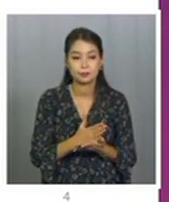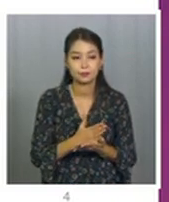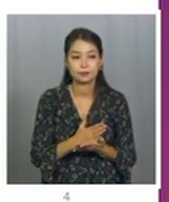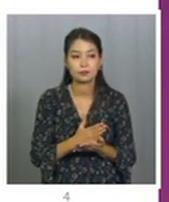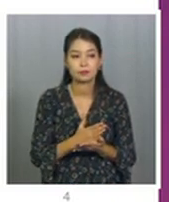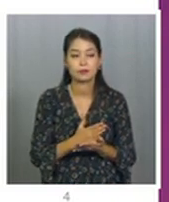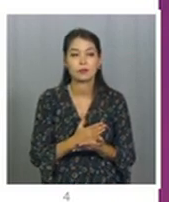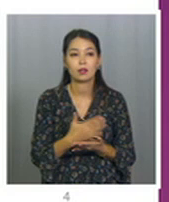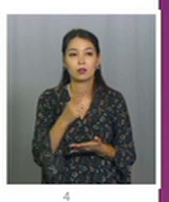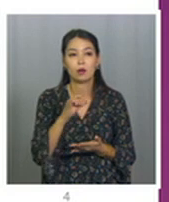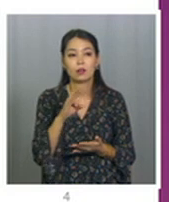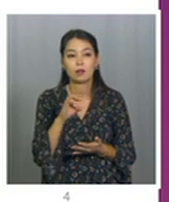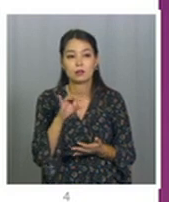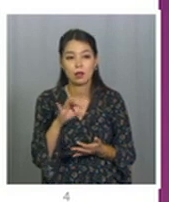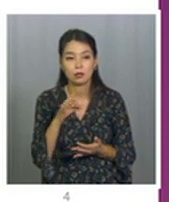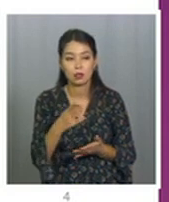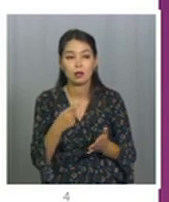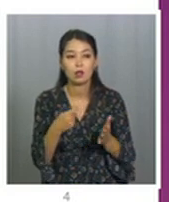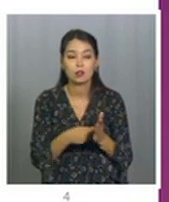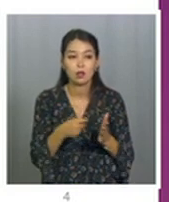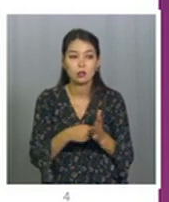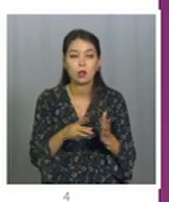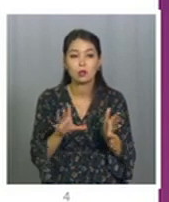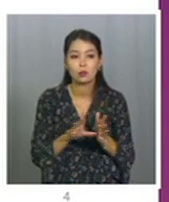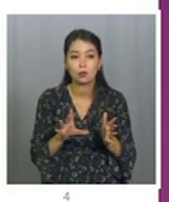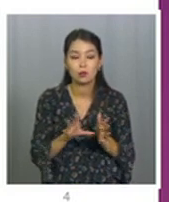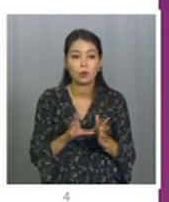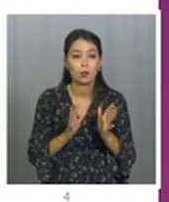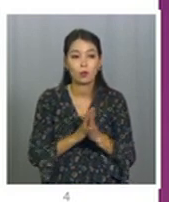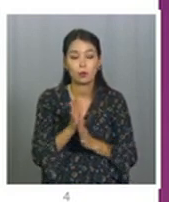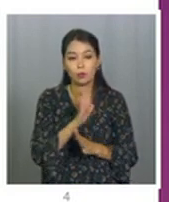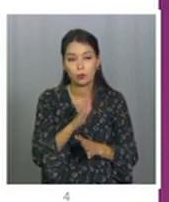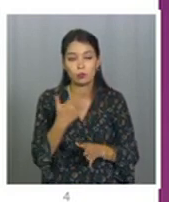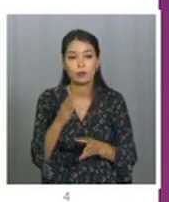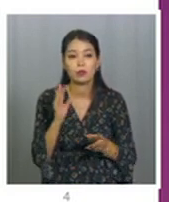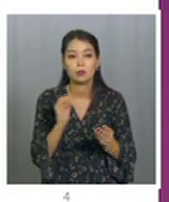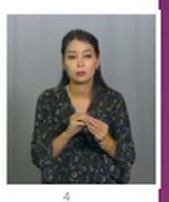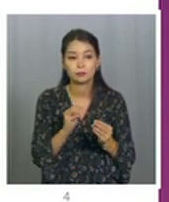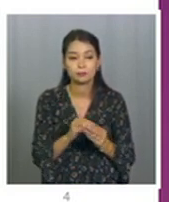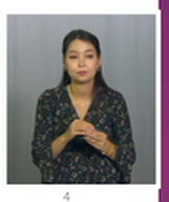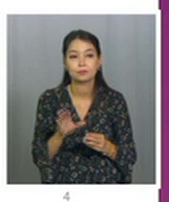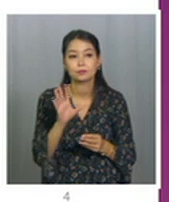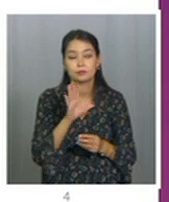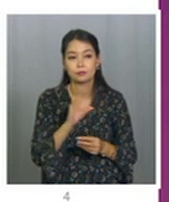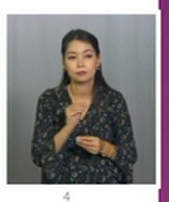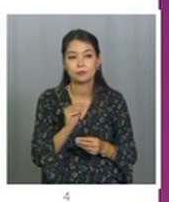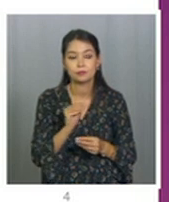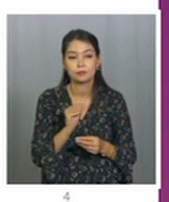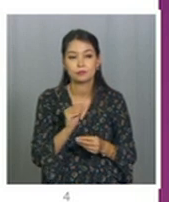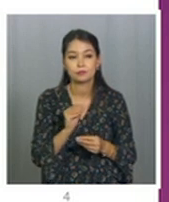конденсатордың астарындағы зарядтың өте тез, міне уақытын анықтадық, өте тез астары